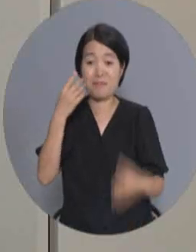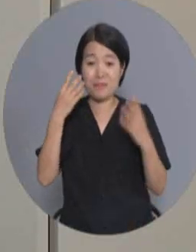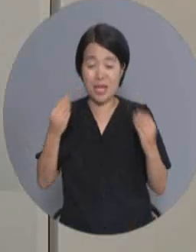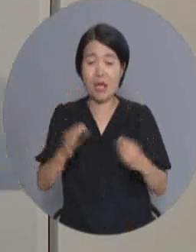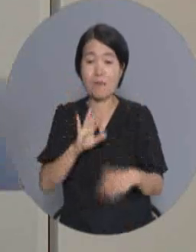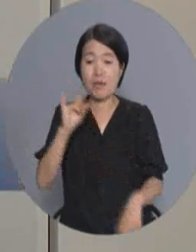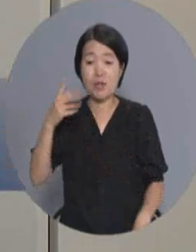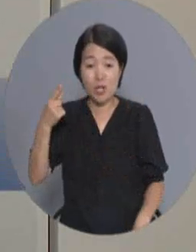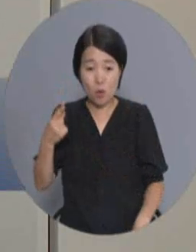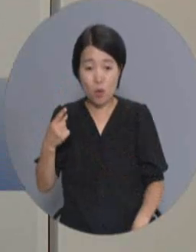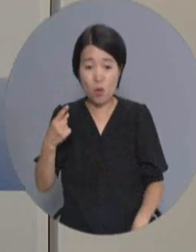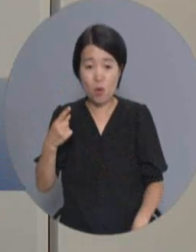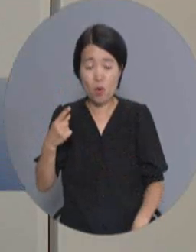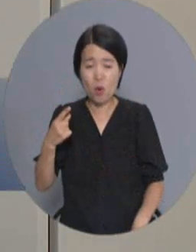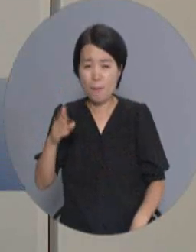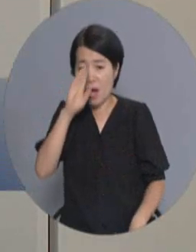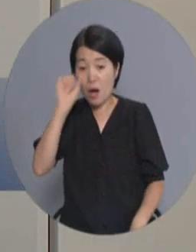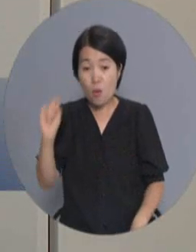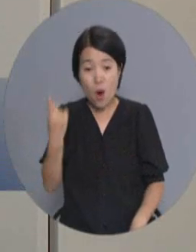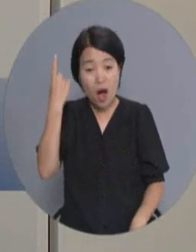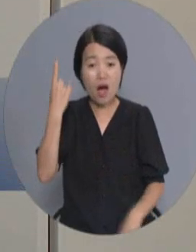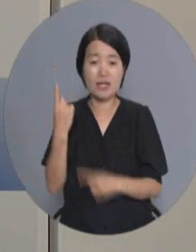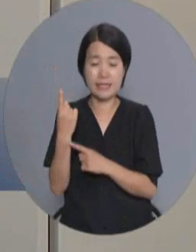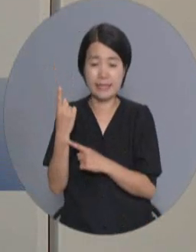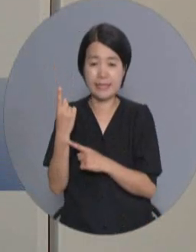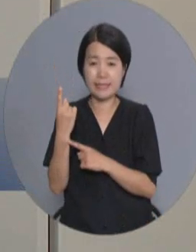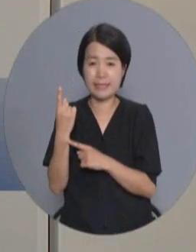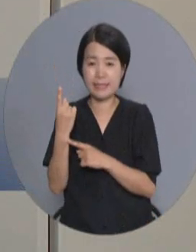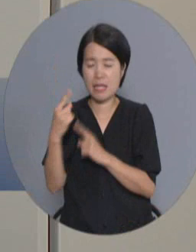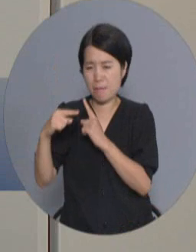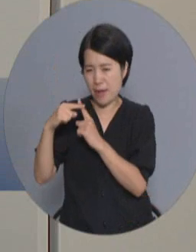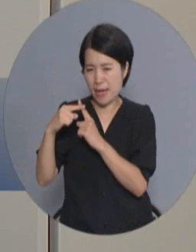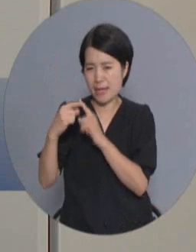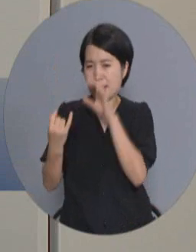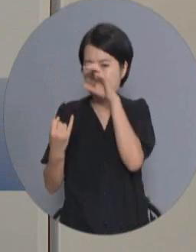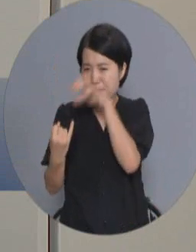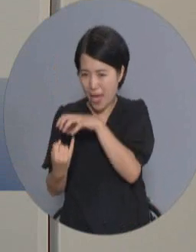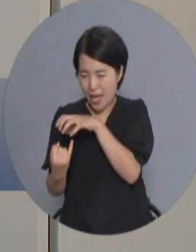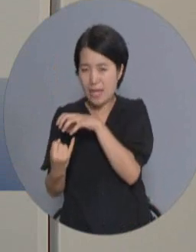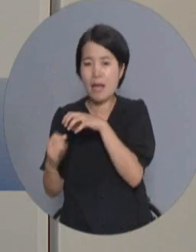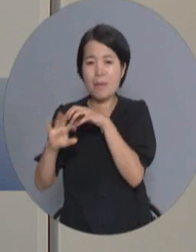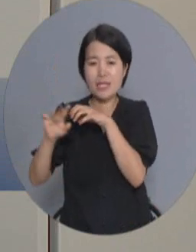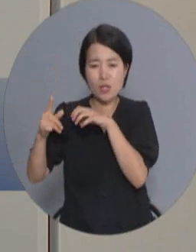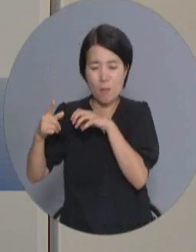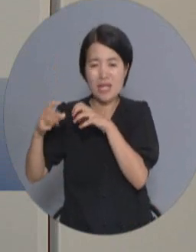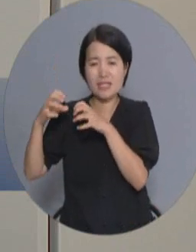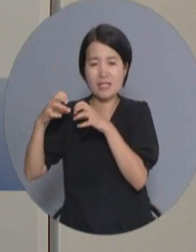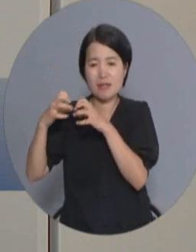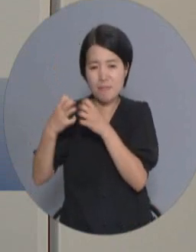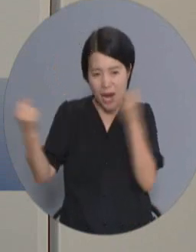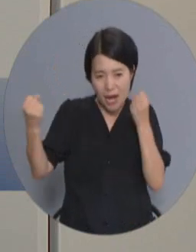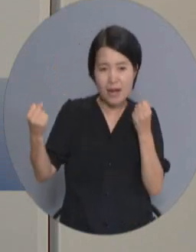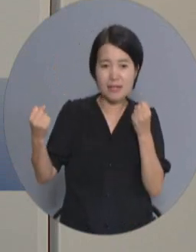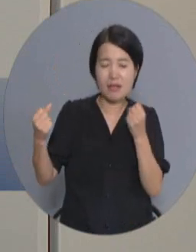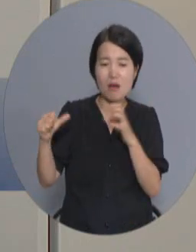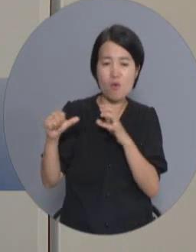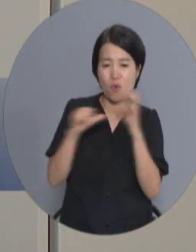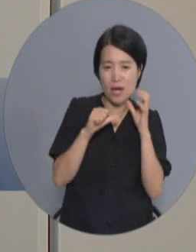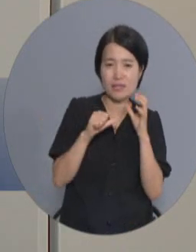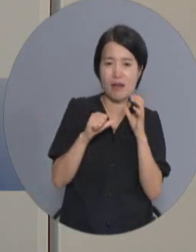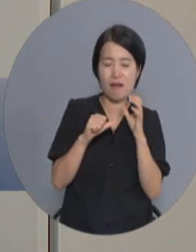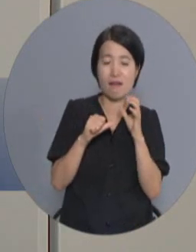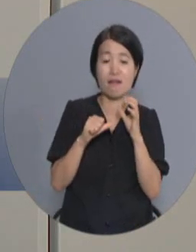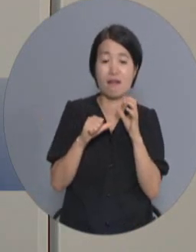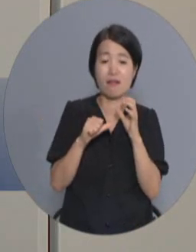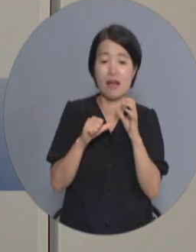비브리오 폐혈증을 일으키는 비브리오균을 타깃하는 박테리오 파제를 분리하고 이것을 활용해서 항생제를 대체할